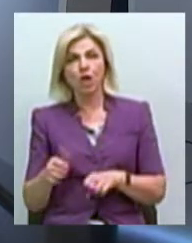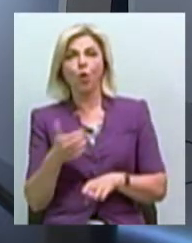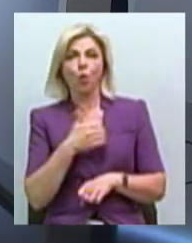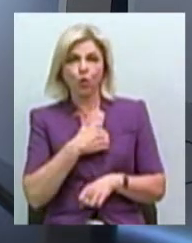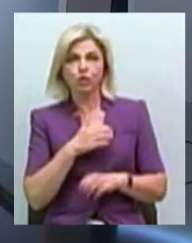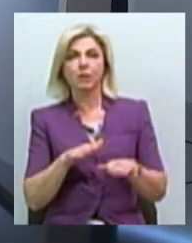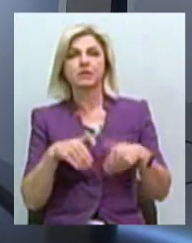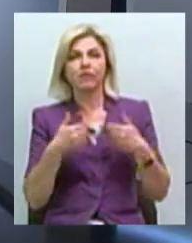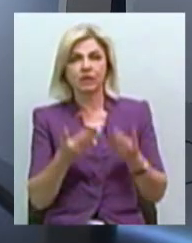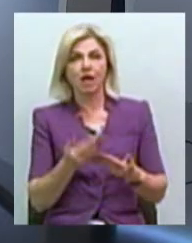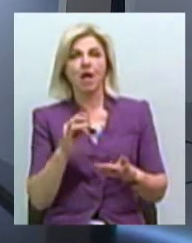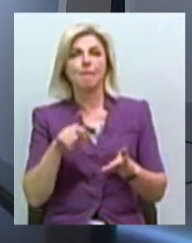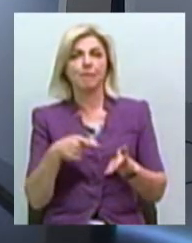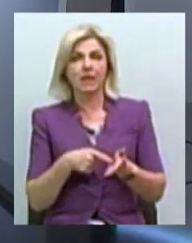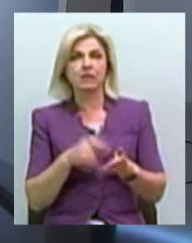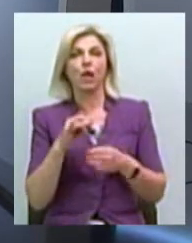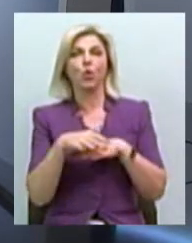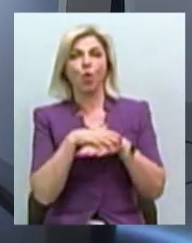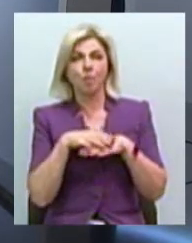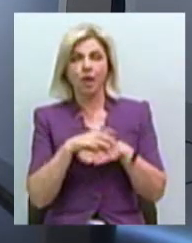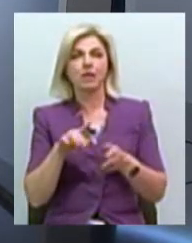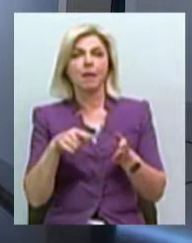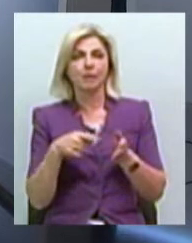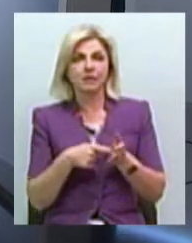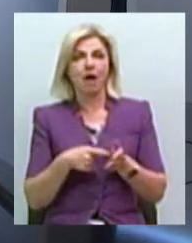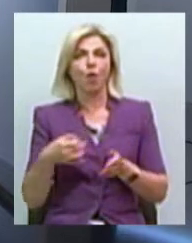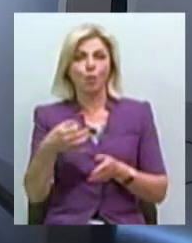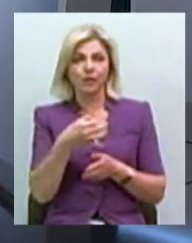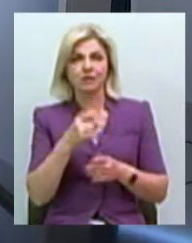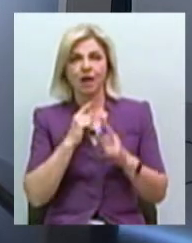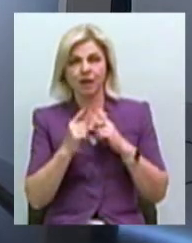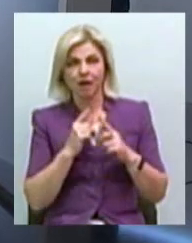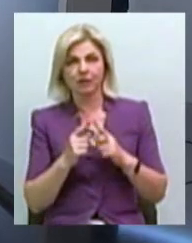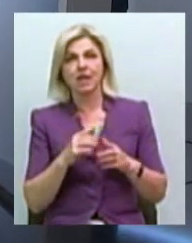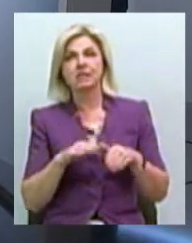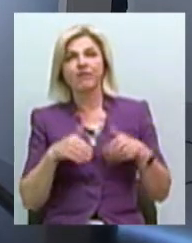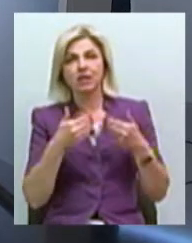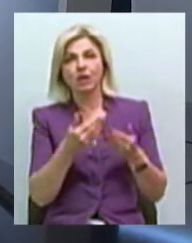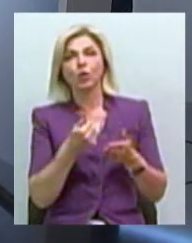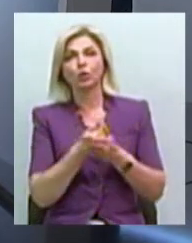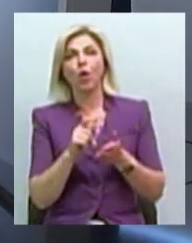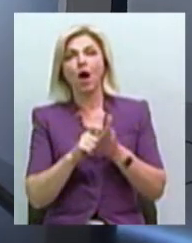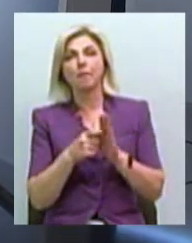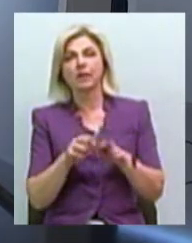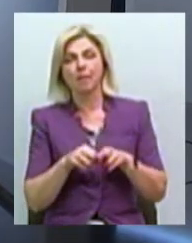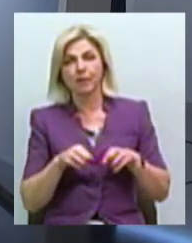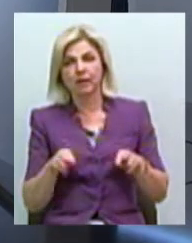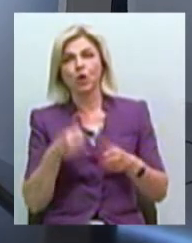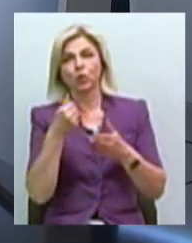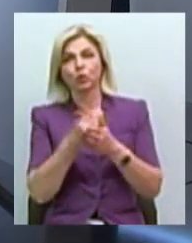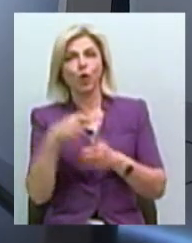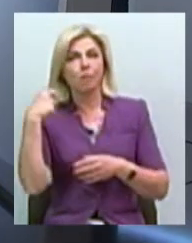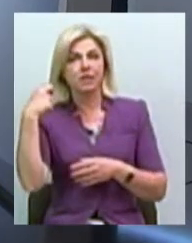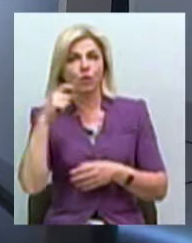і місто, і громада, і міська рада, обласна рада, і міський голова звертаємося до Кабінету міністрів, до президента